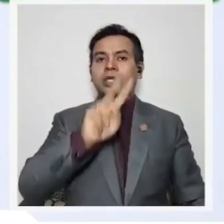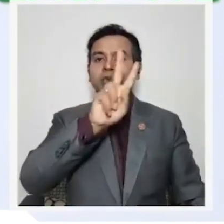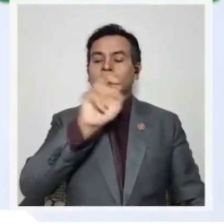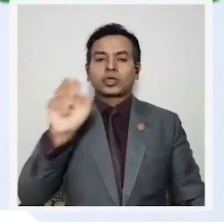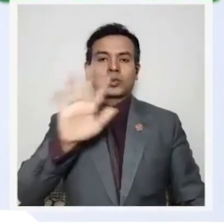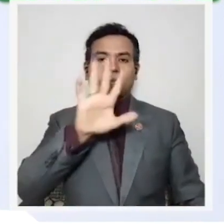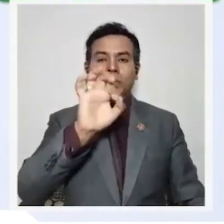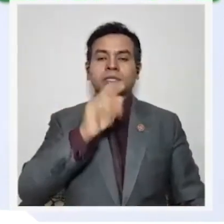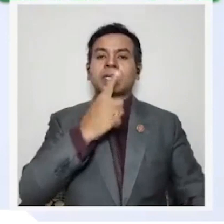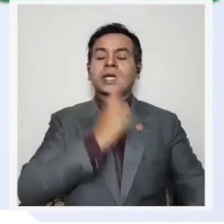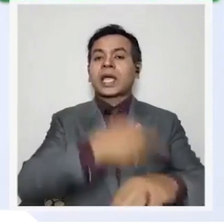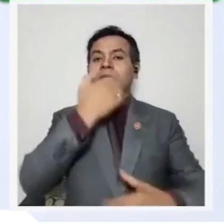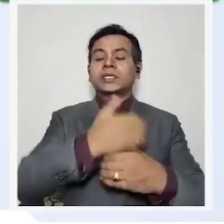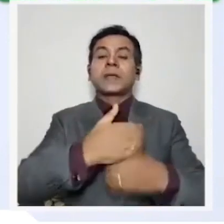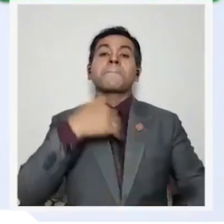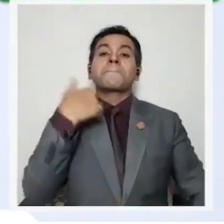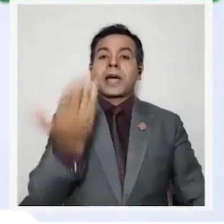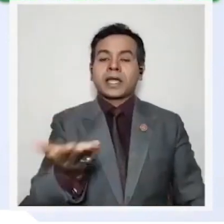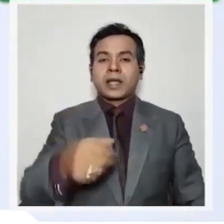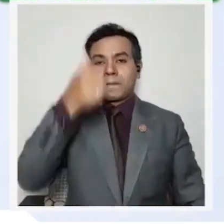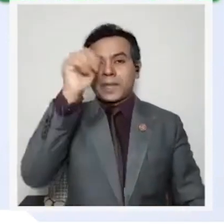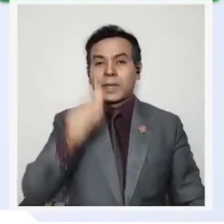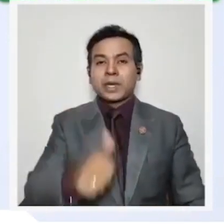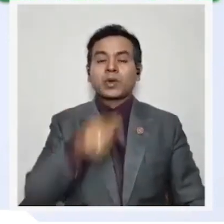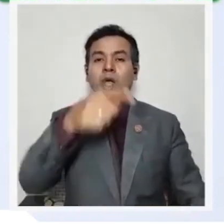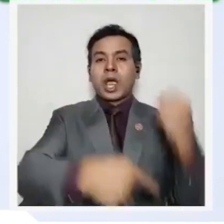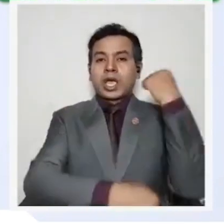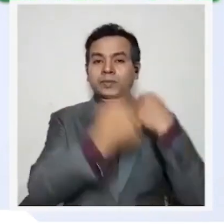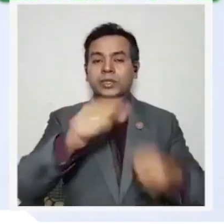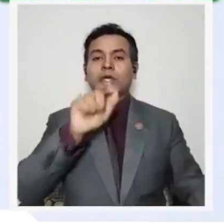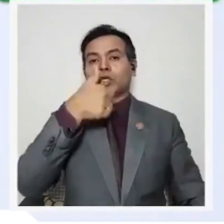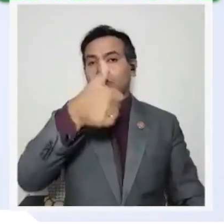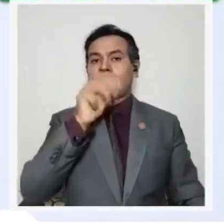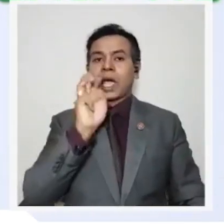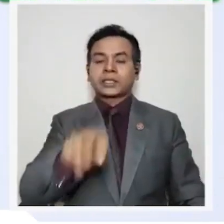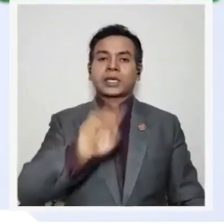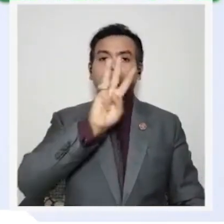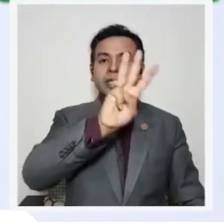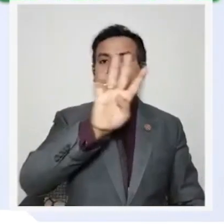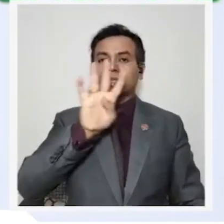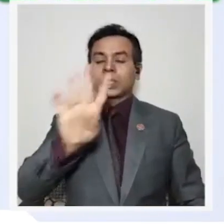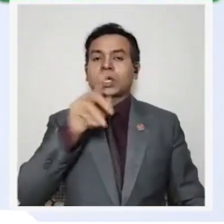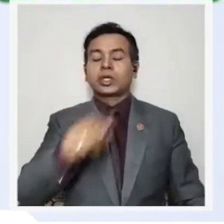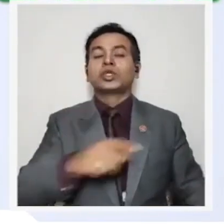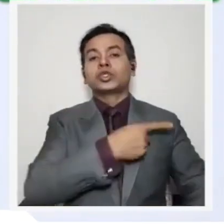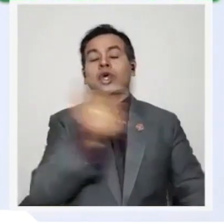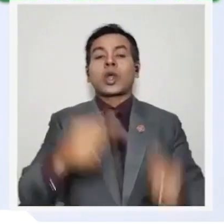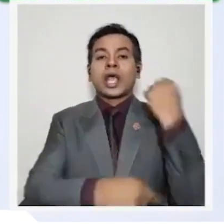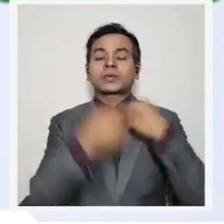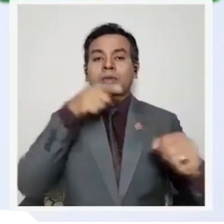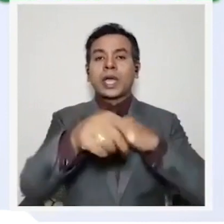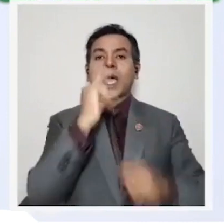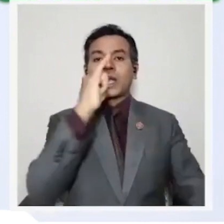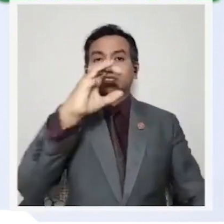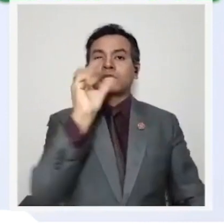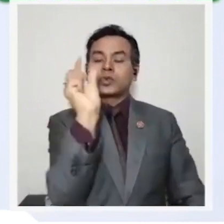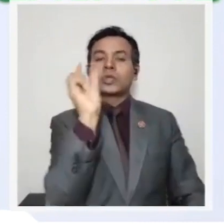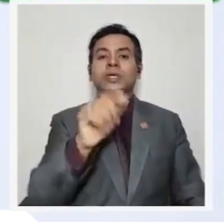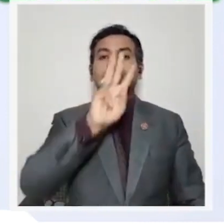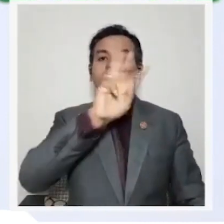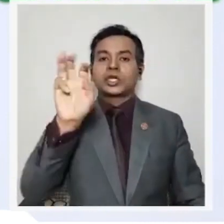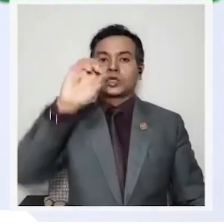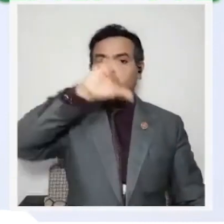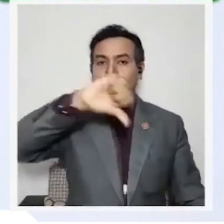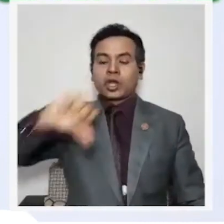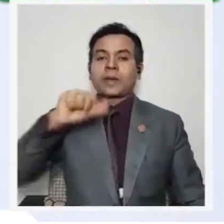এছাড়া প্রস্তুতির জন্য আছে আরও অনেকগুলো শয্যা। ঢাকা মহানগরীতে 7,250টি, ঢাকা সিটির বাইরে দেশের বিভিন্ন